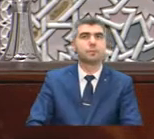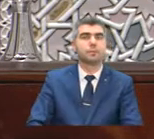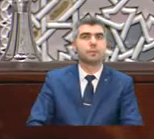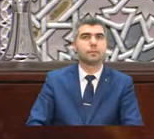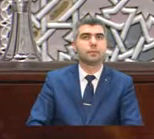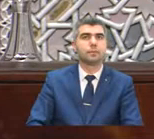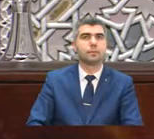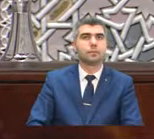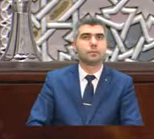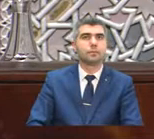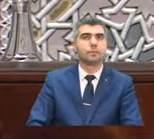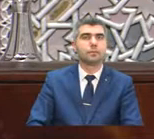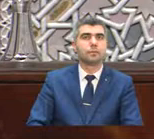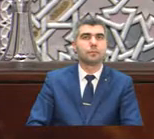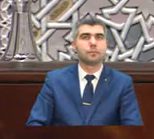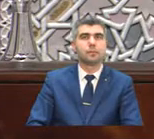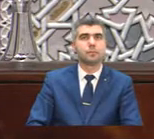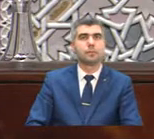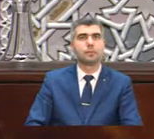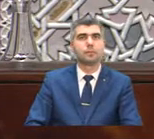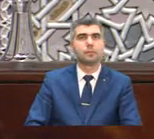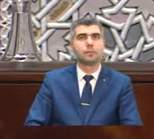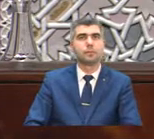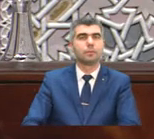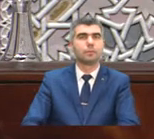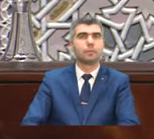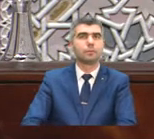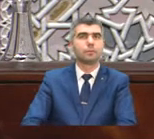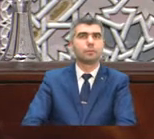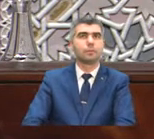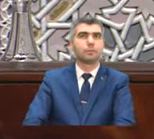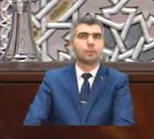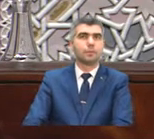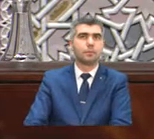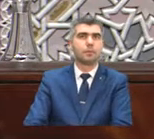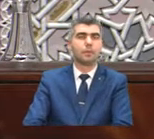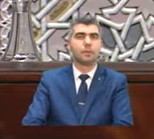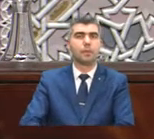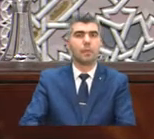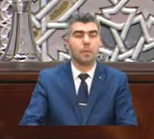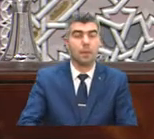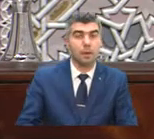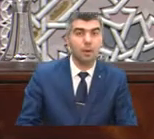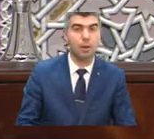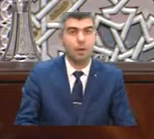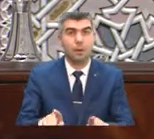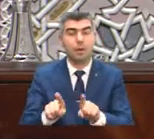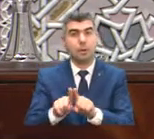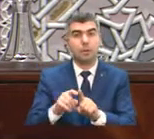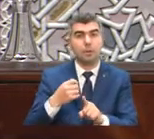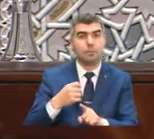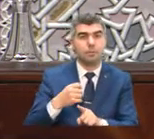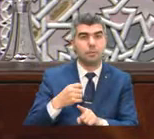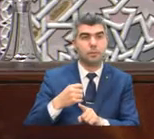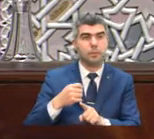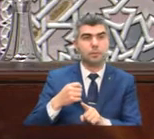تاه الوقت سيد النائب محترم معذرة، هل من تعقيب إضافي؟